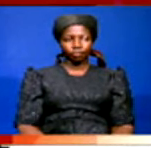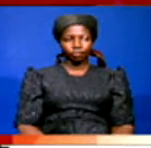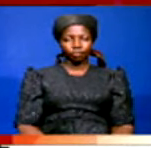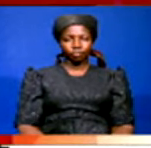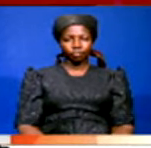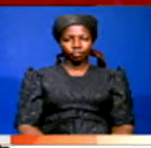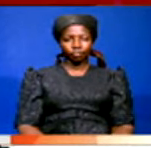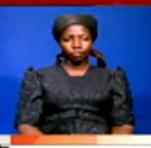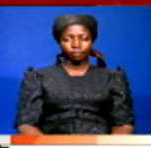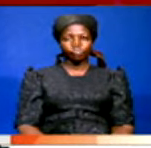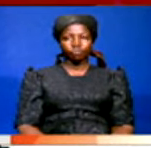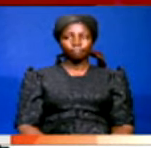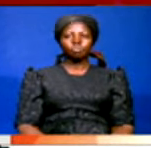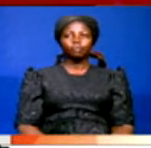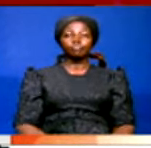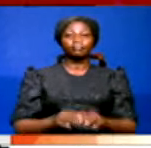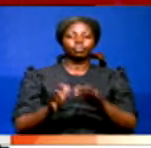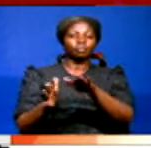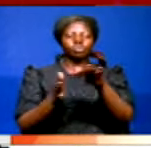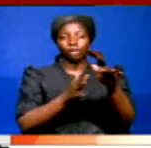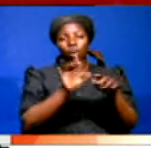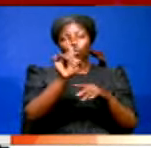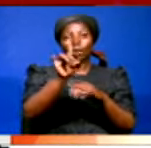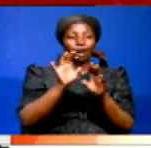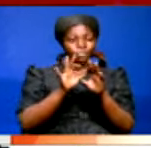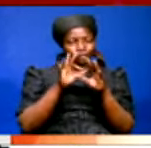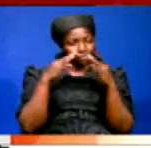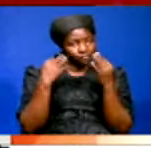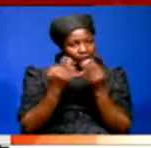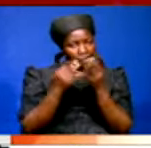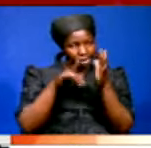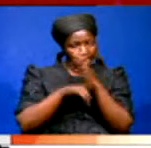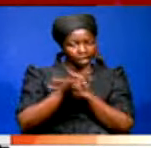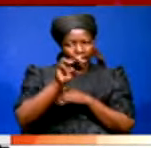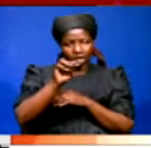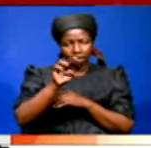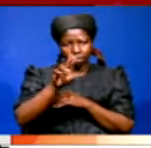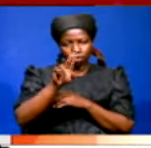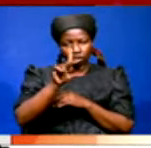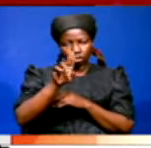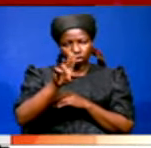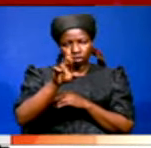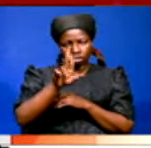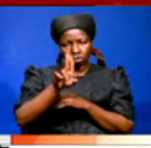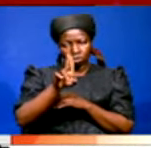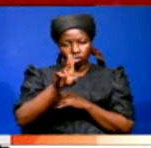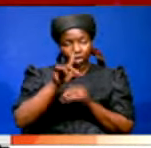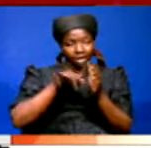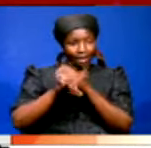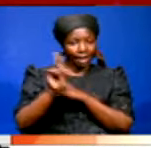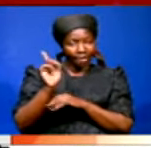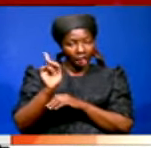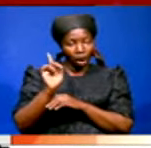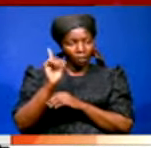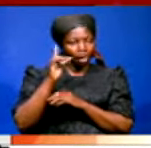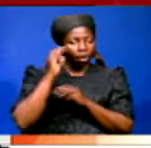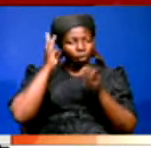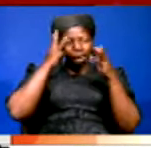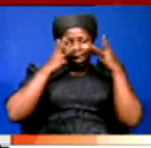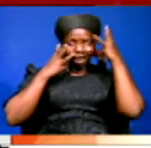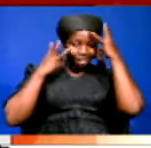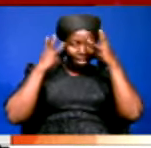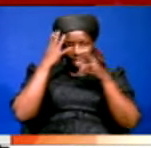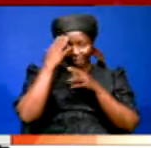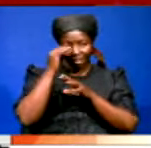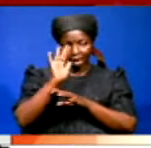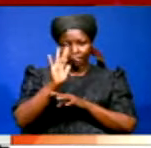Tukisalia kwenye masuala ya elimu ni kwamba familia moja katika mtaa wa Mukuru Kwa Njenga jijini Nairobi inahofia kwamba mwanao atalazimika